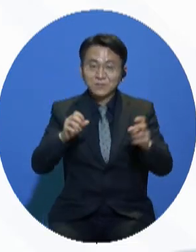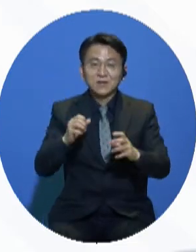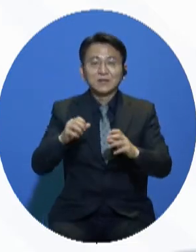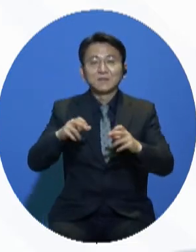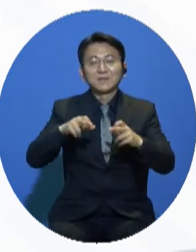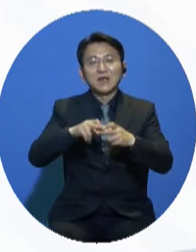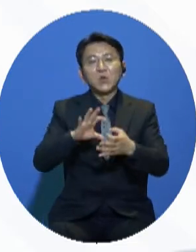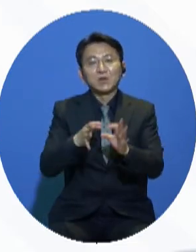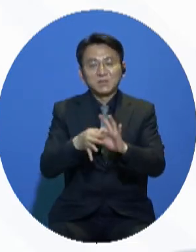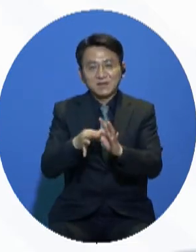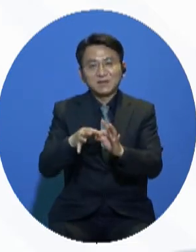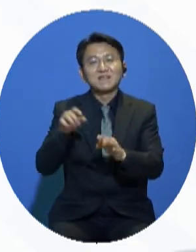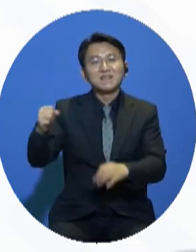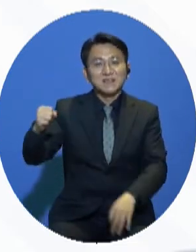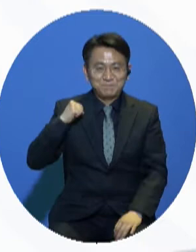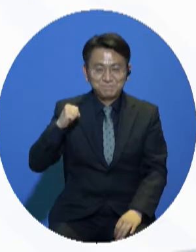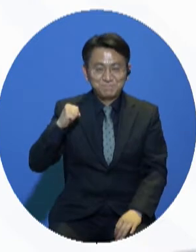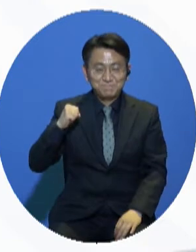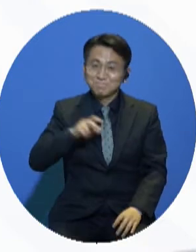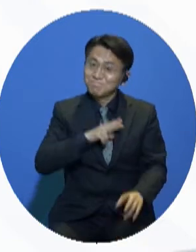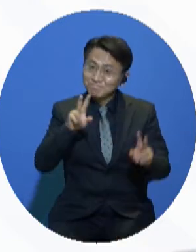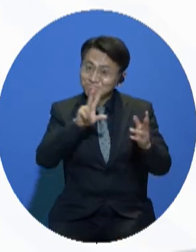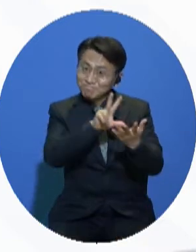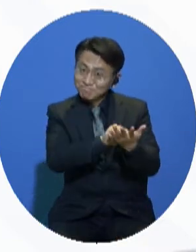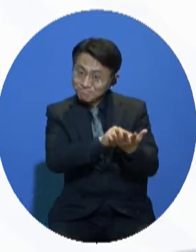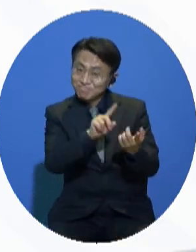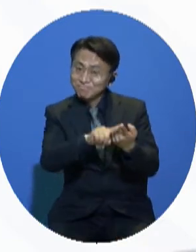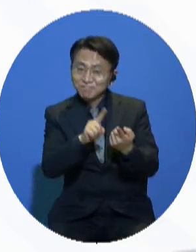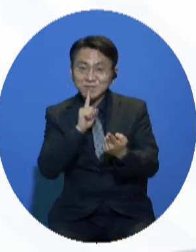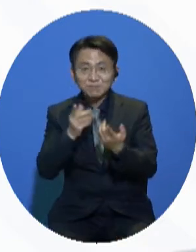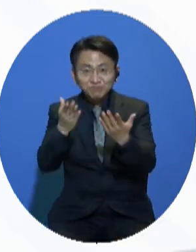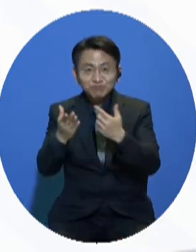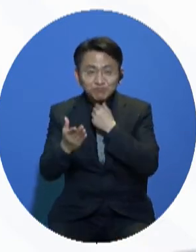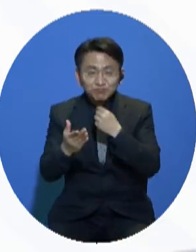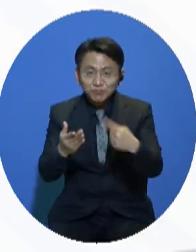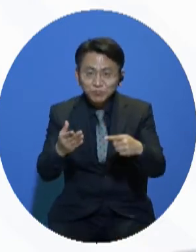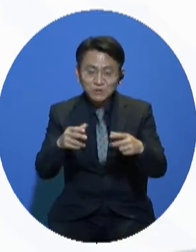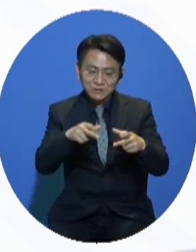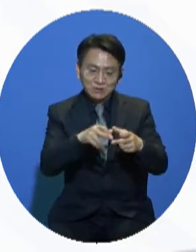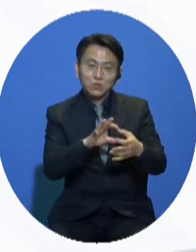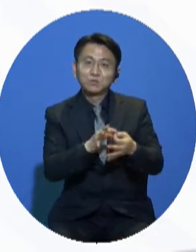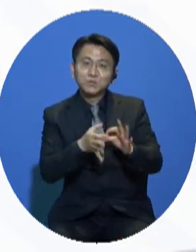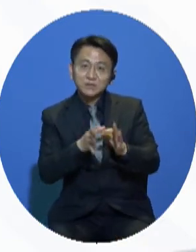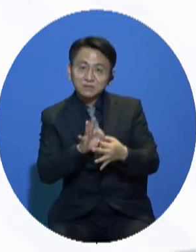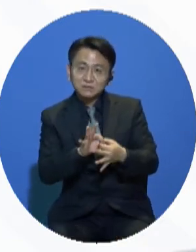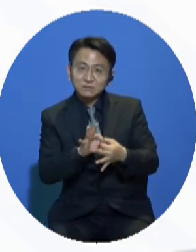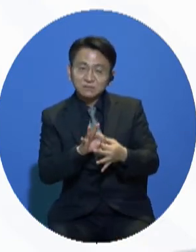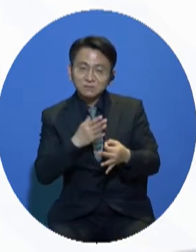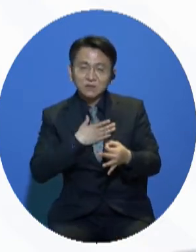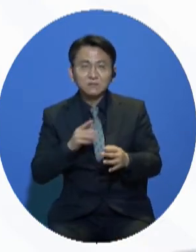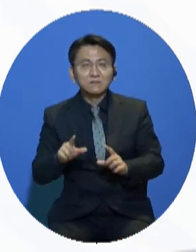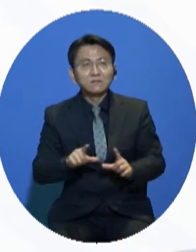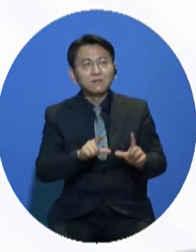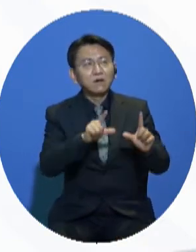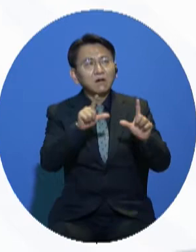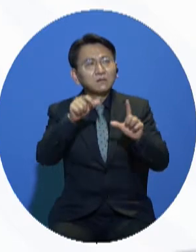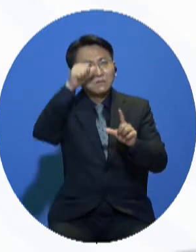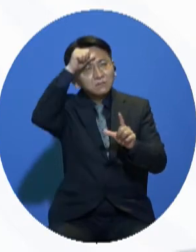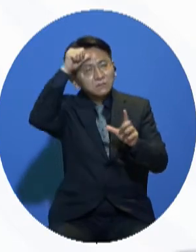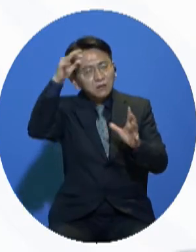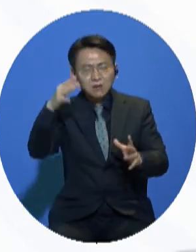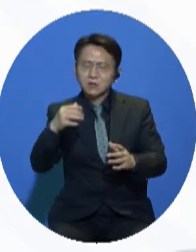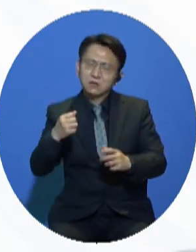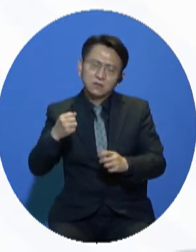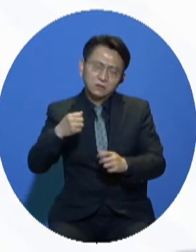패럴림픽의 힘입니다. 이 주제에 대해서 말씀드리고자 하는 것은 패럴림픽은 사실 제 삶에 엄청난 영향을